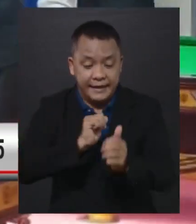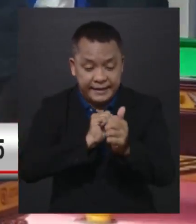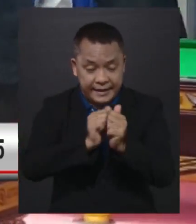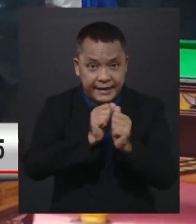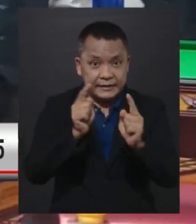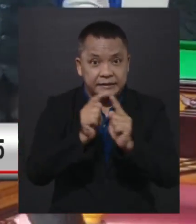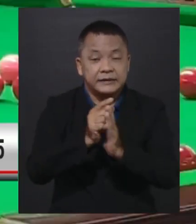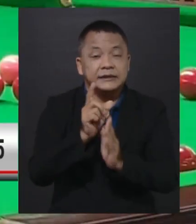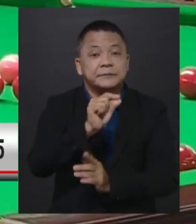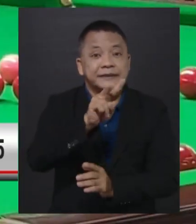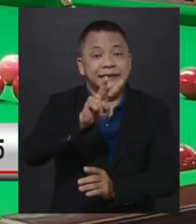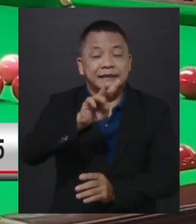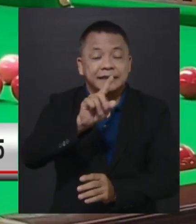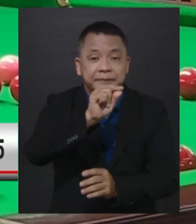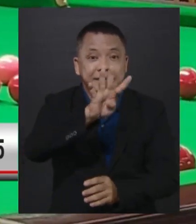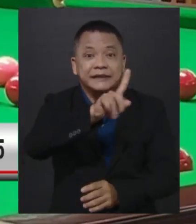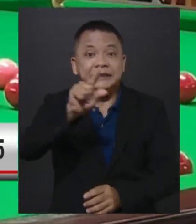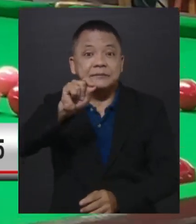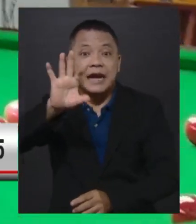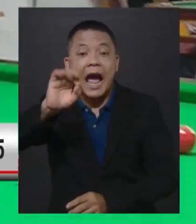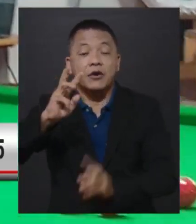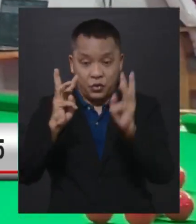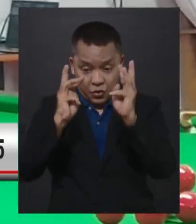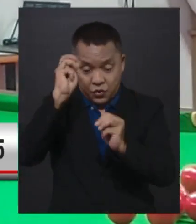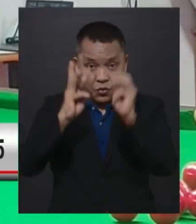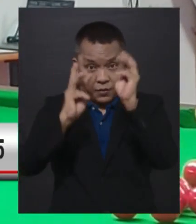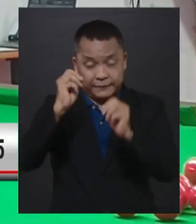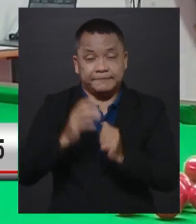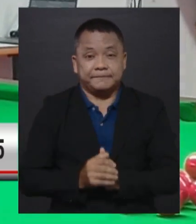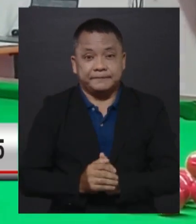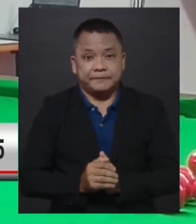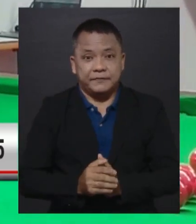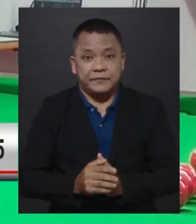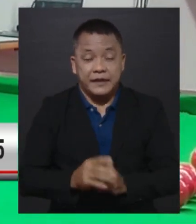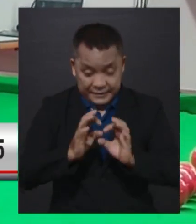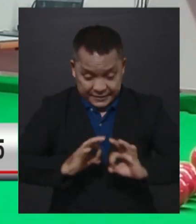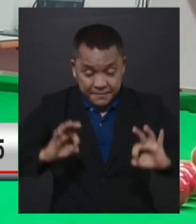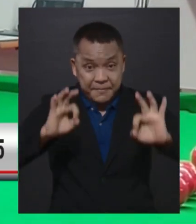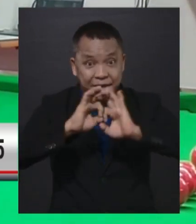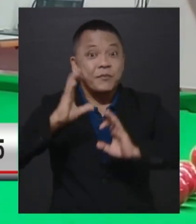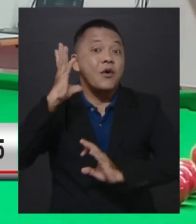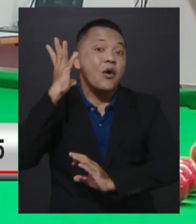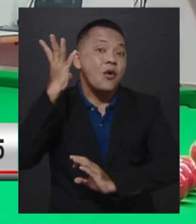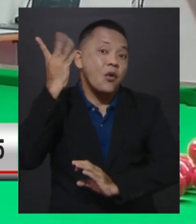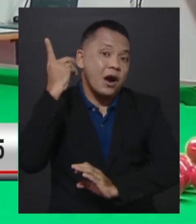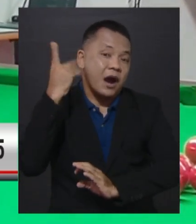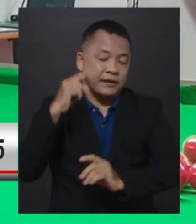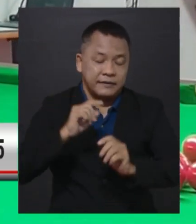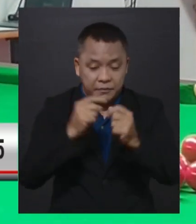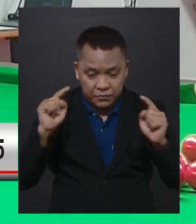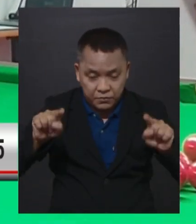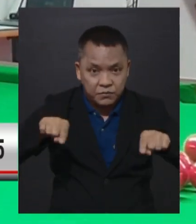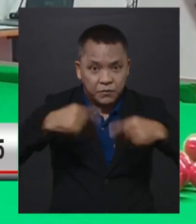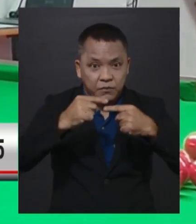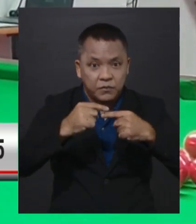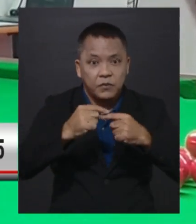น 24-29 มิถุนายนที่จังหวัดนครสวรรค์ไฮไลท์ของการแข่งขันเมื่อวานที่ผ่านมานะคะเป็นการเจอกัน